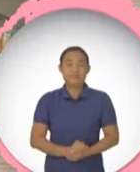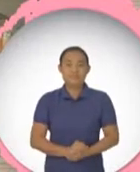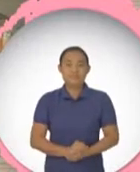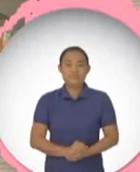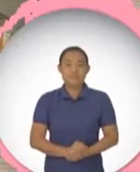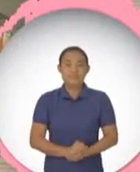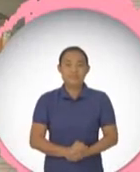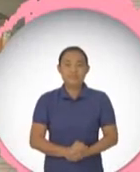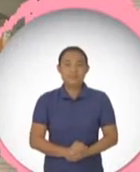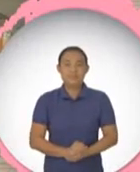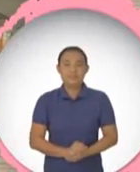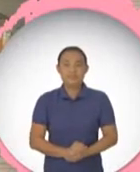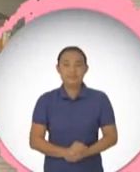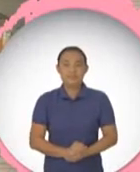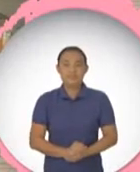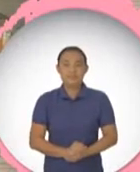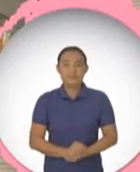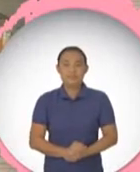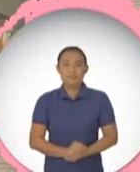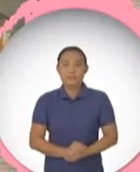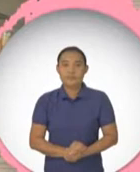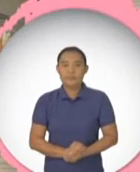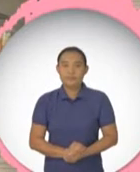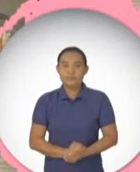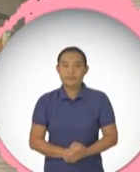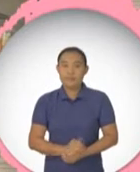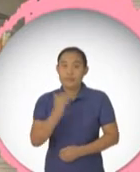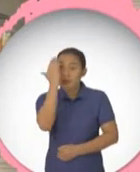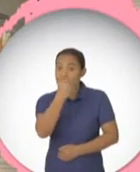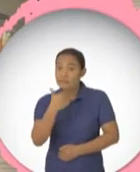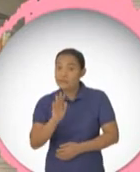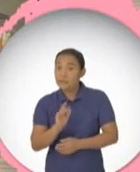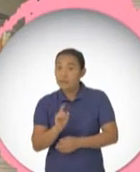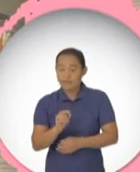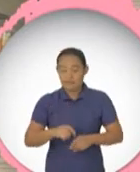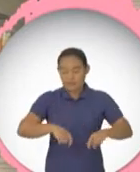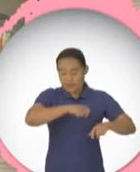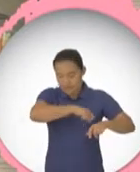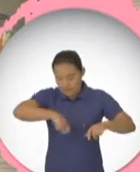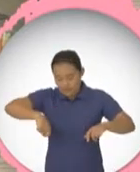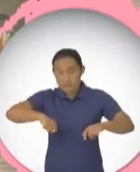ราก็ด้านข้างตรงนี้ก็ไม่ค่อยสวยแล้วก็ตัดออกได้ค่ะ เ